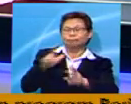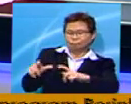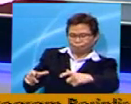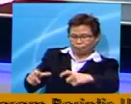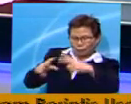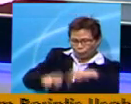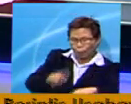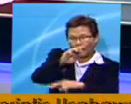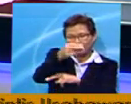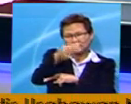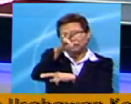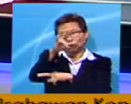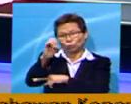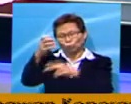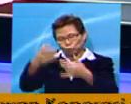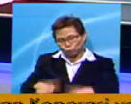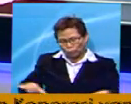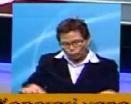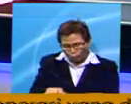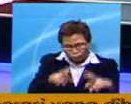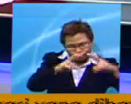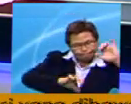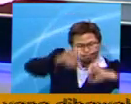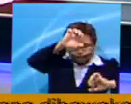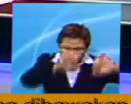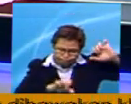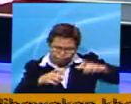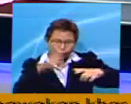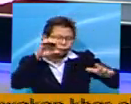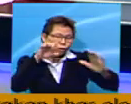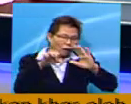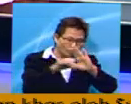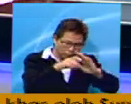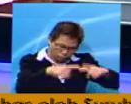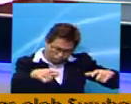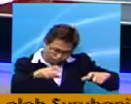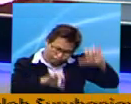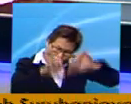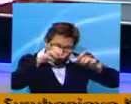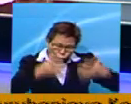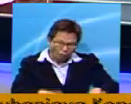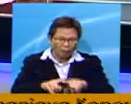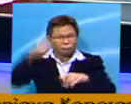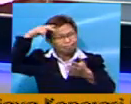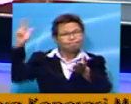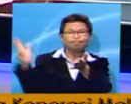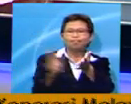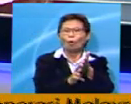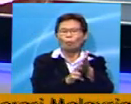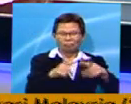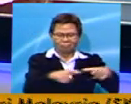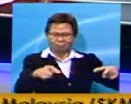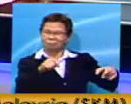penyiasat MH370 telah menjalankan penilaian ke atas foto serpihan tersebut beliau bagaimanapun mengesahkan bahawa